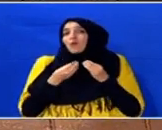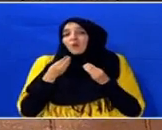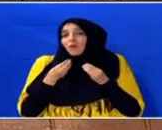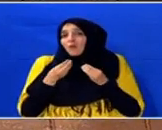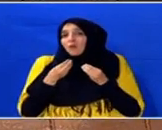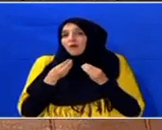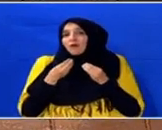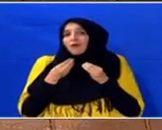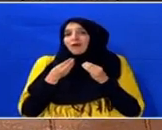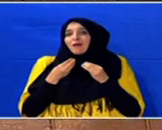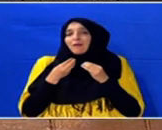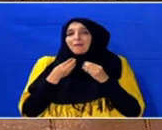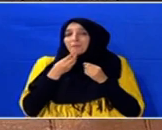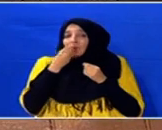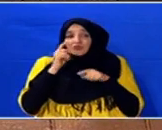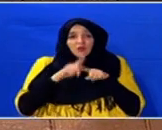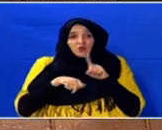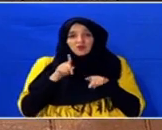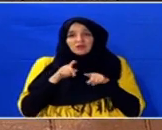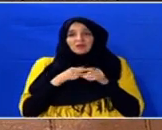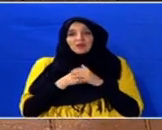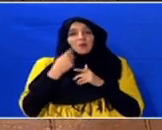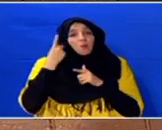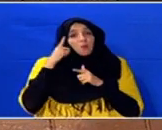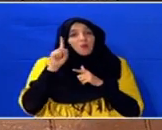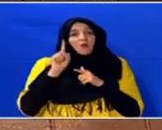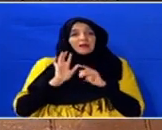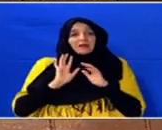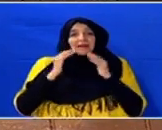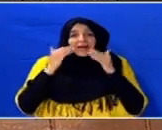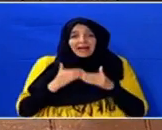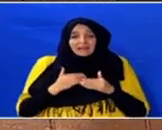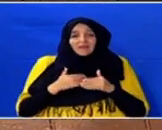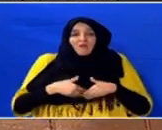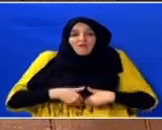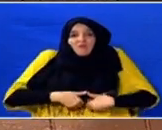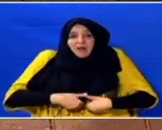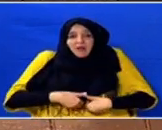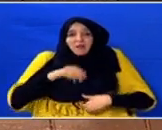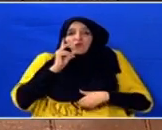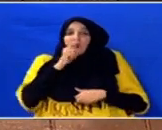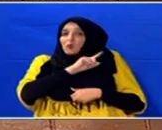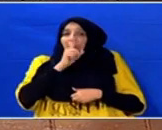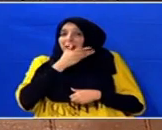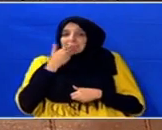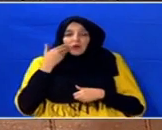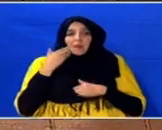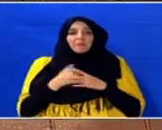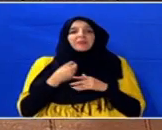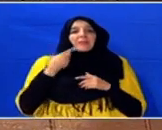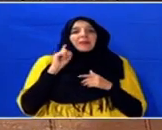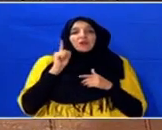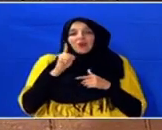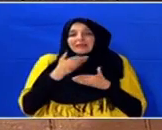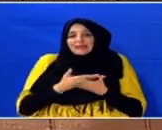وتأكلين تتناولين شيء من الطعام لدفع الجوع لأنك لست صائمة، هذا هو الأصل. ولكن مراعاة